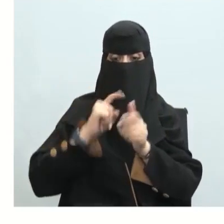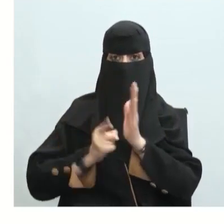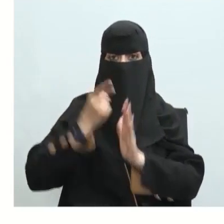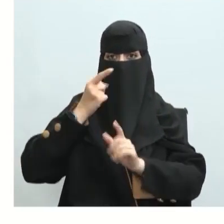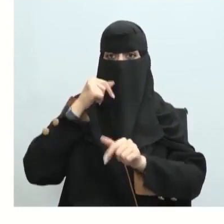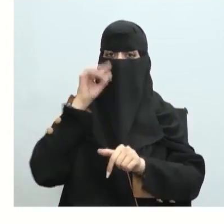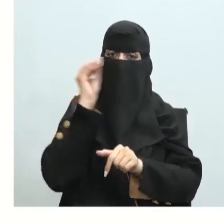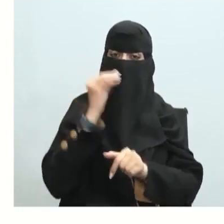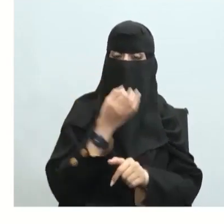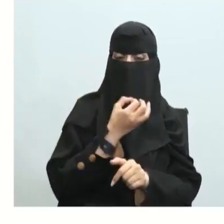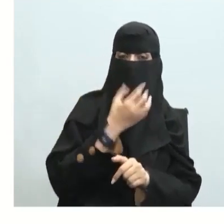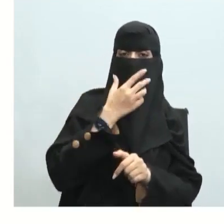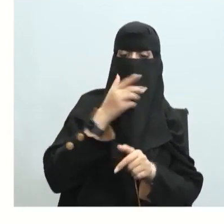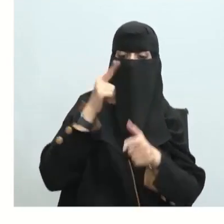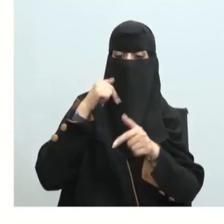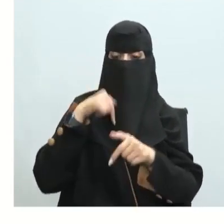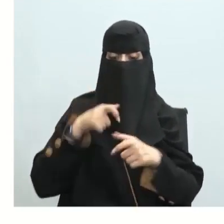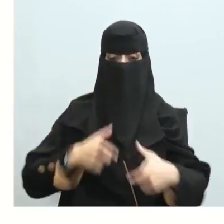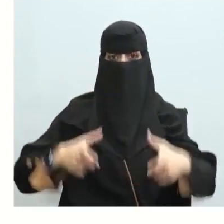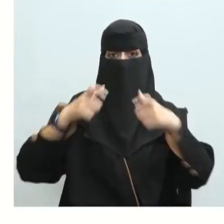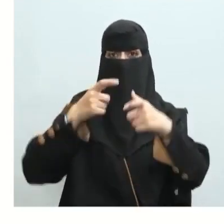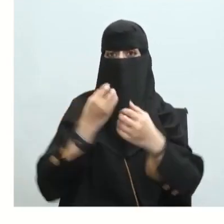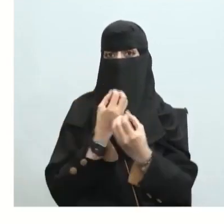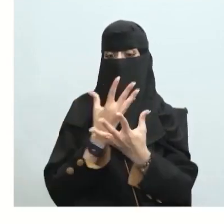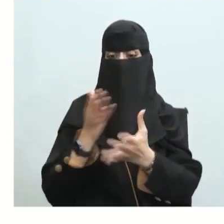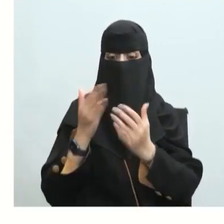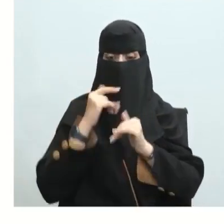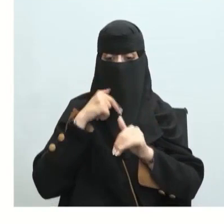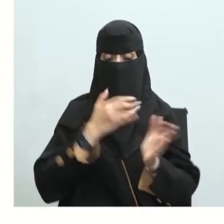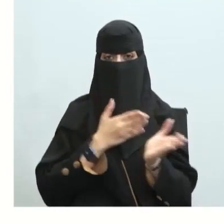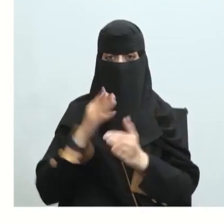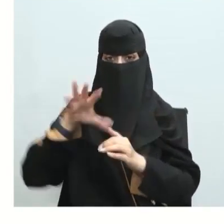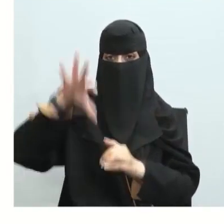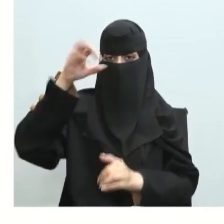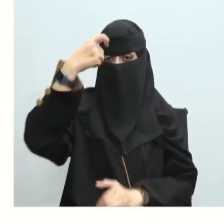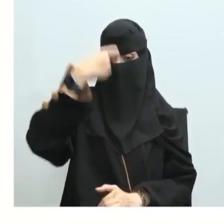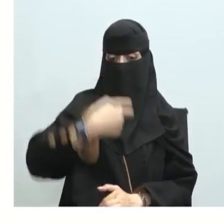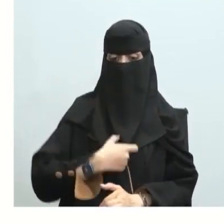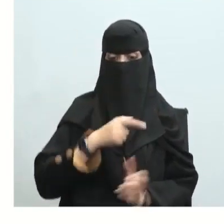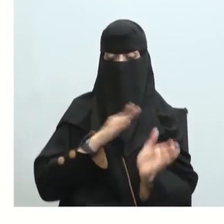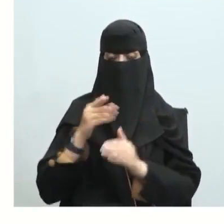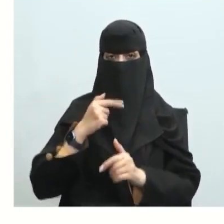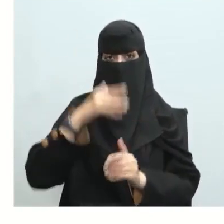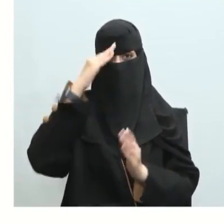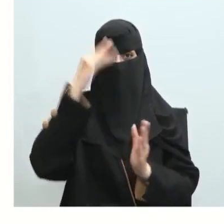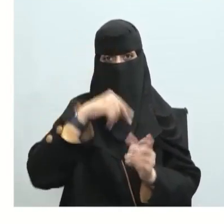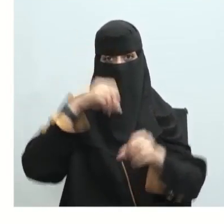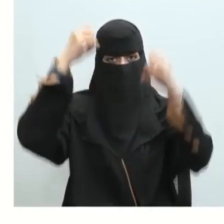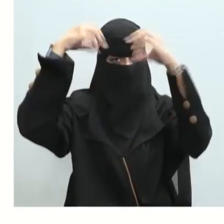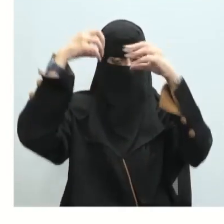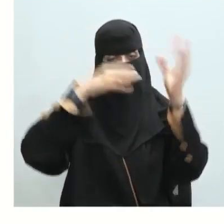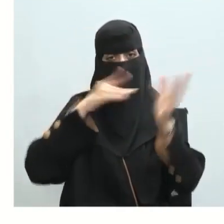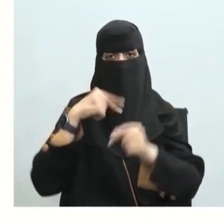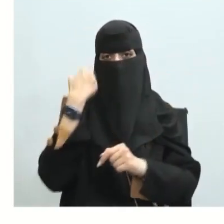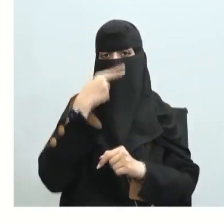النكات اشهى الاطباق والوصفات خدمه اختر شخصيتك وخدمه التهاني وخدمه